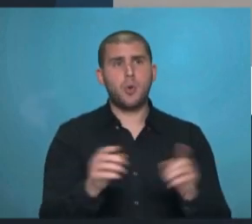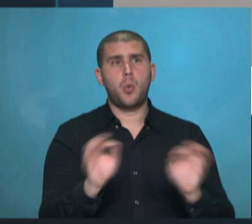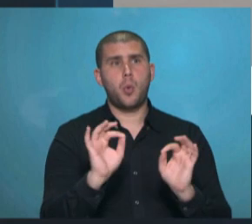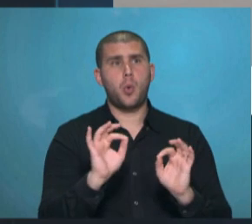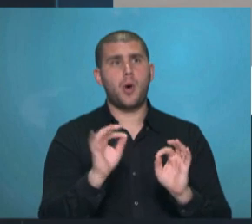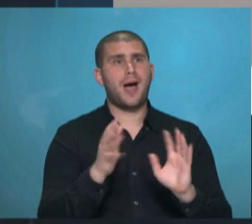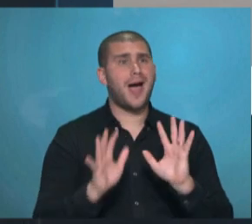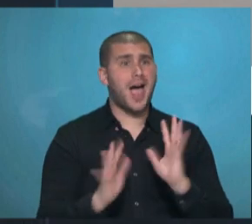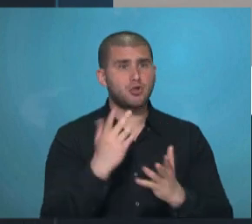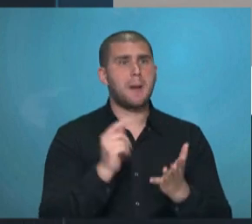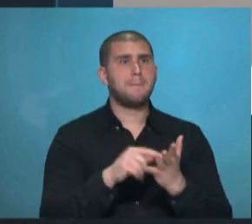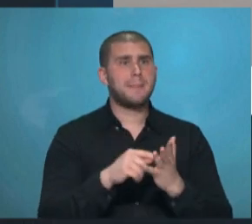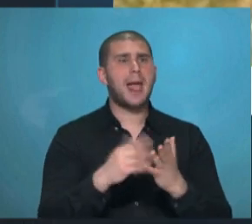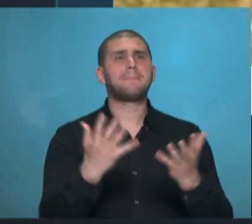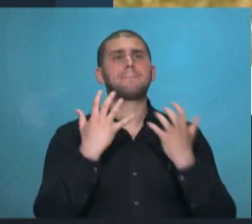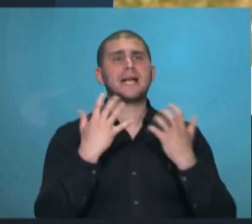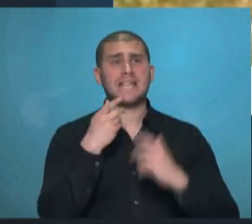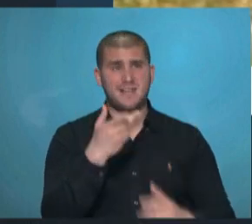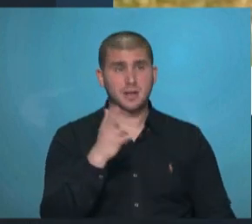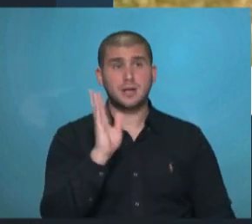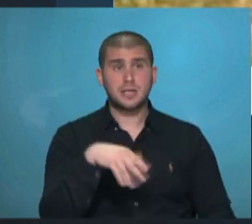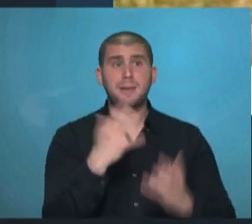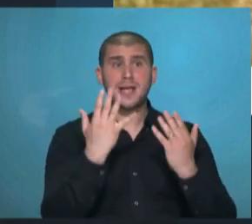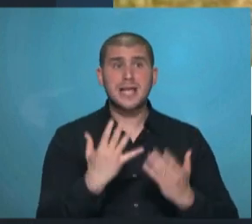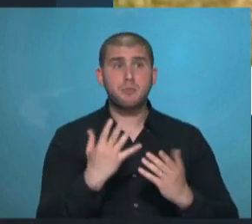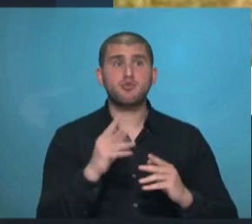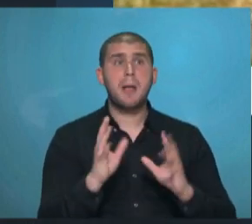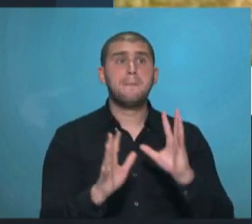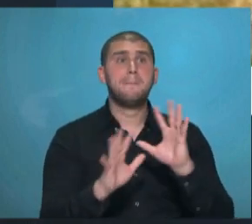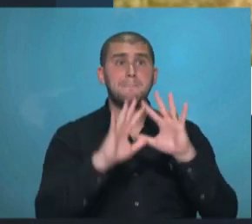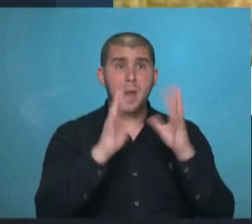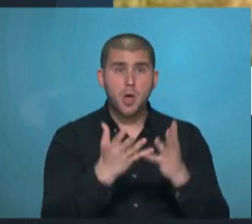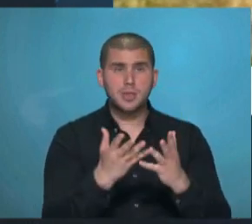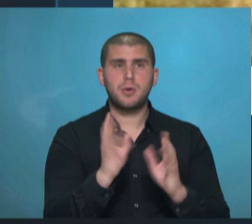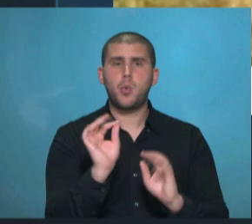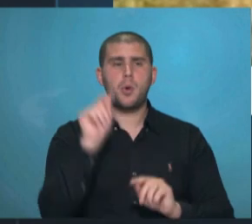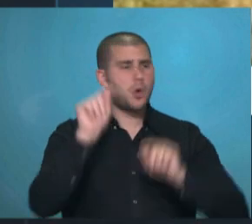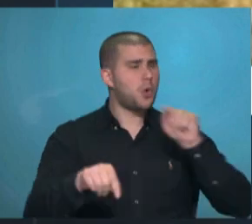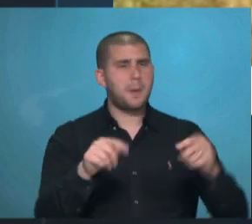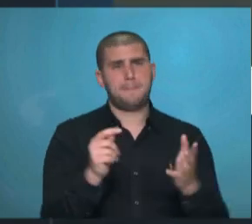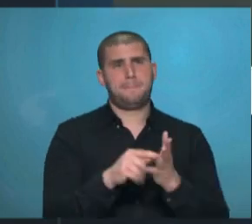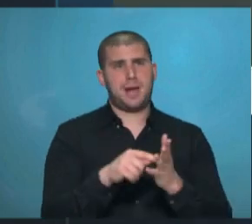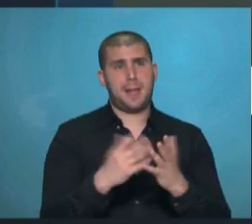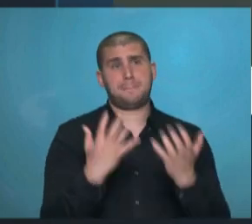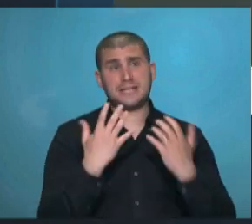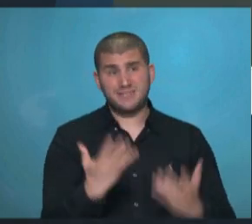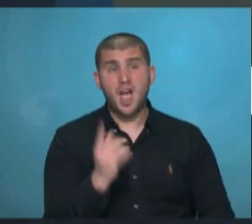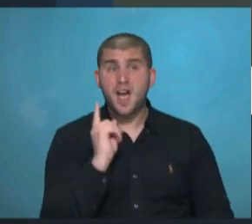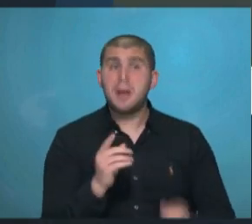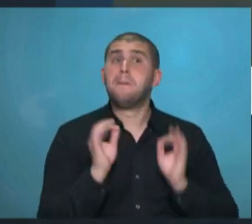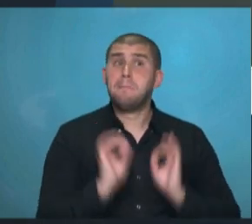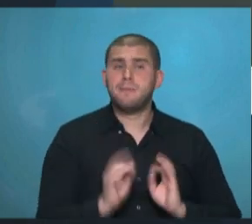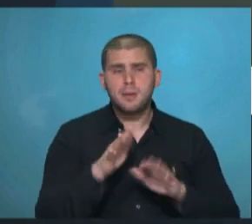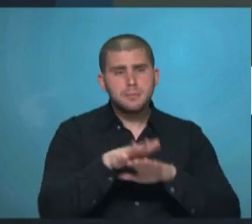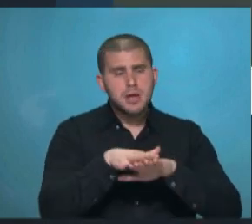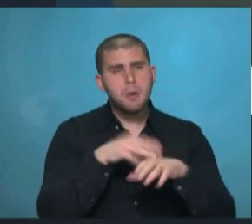לדלקות בגלל מזג האוויר, גם כמויות הבלונים שהופרחו לא נחתו בגלל מזג האוויר, אבל בהחלט אפשר לחוש כאן